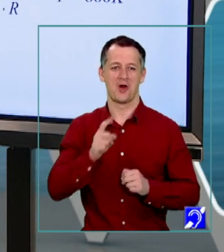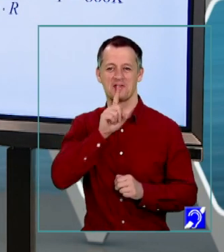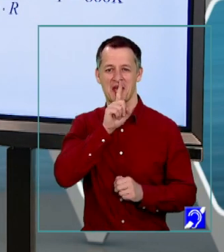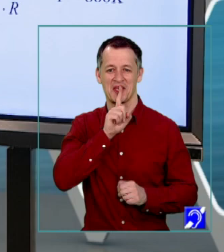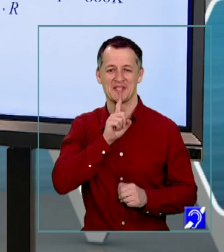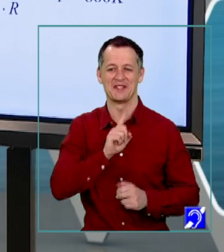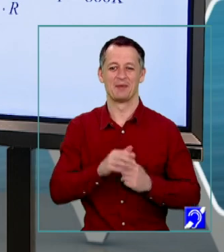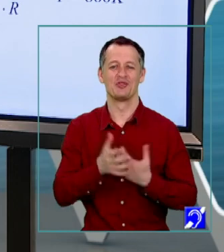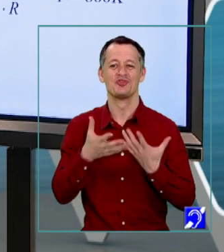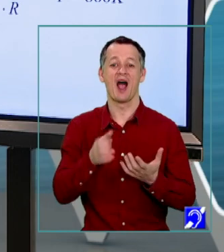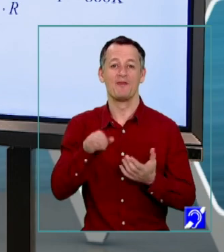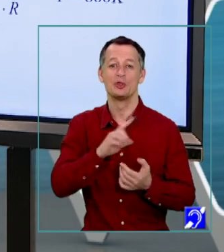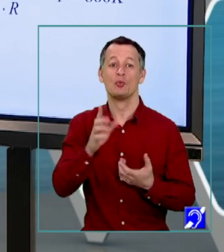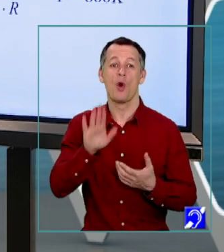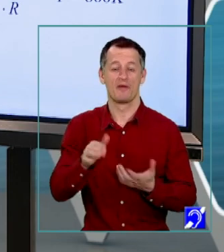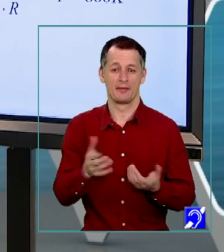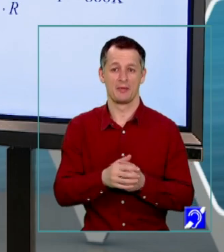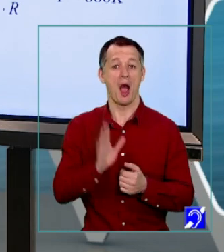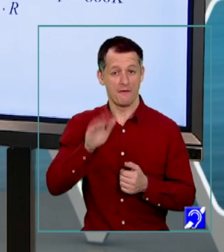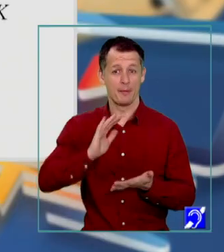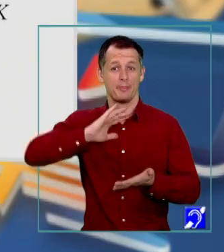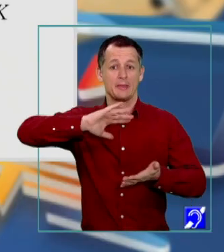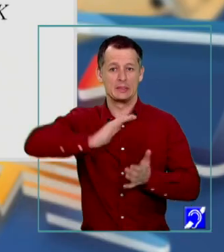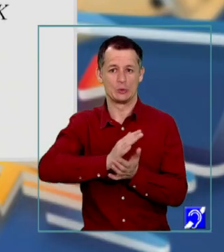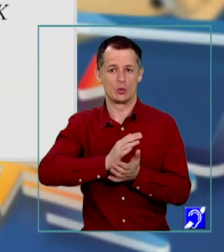uităm ce avem și ce nu avem. Avem presiunea,